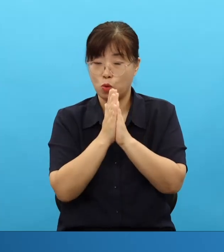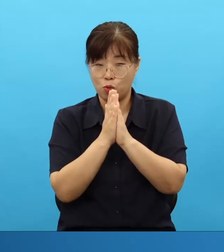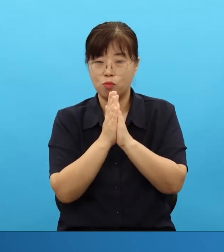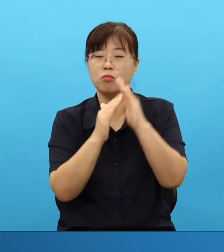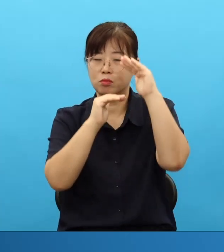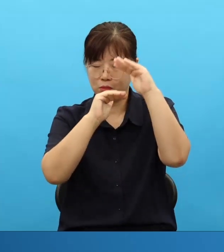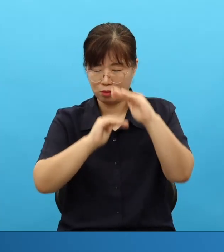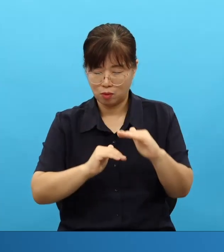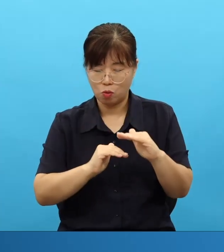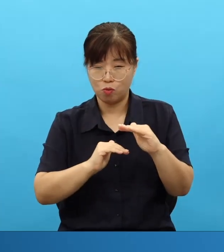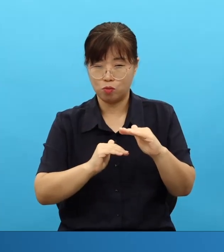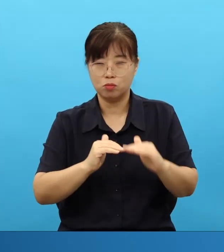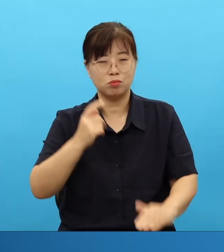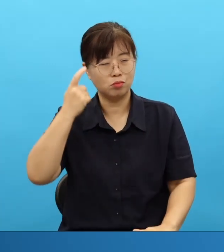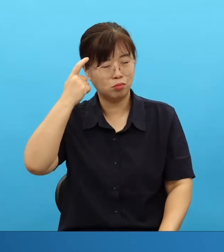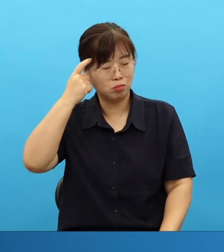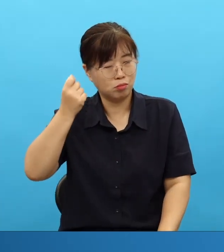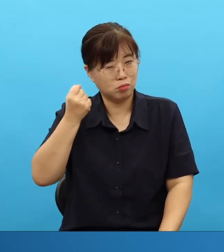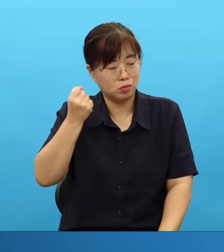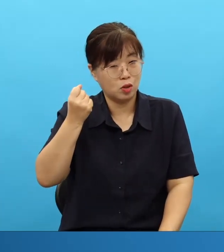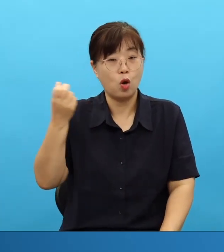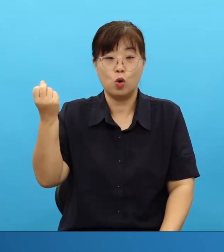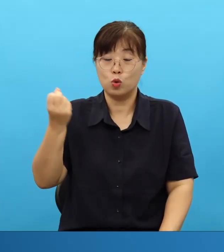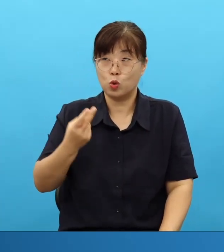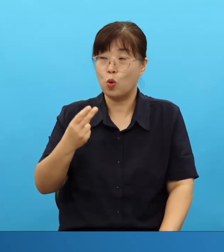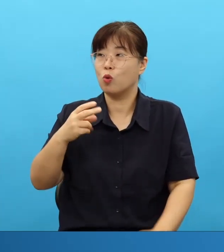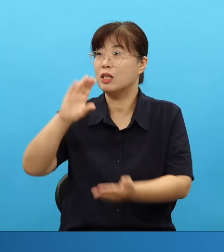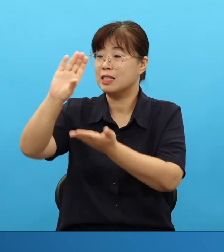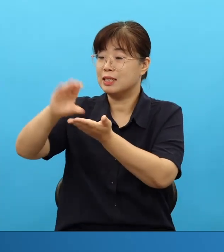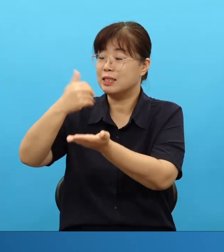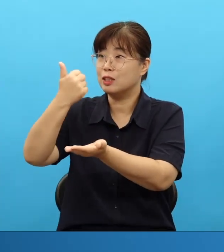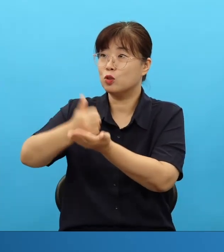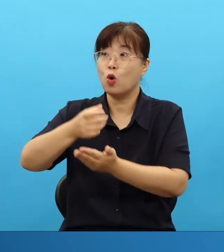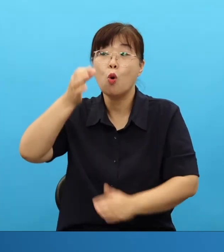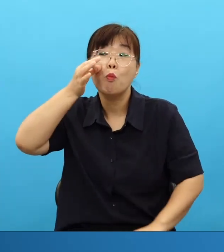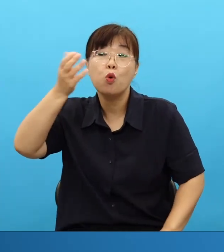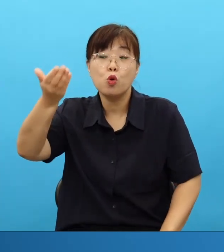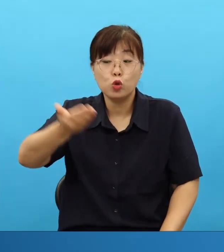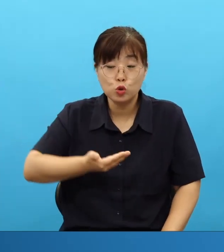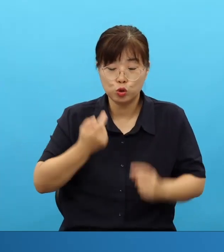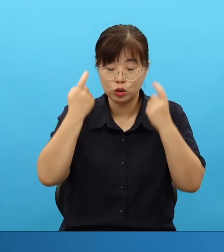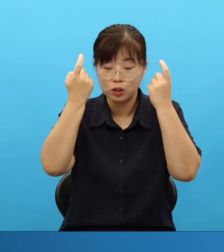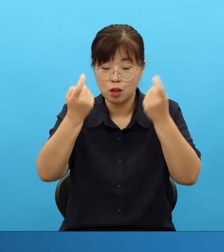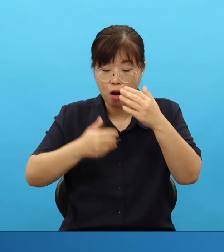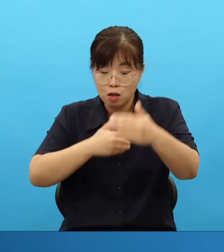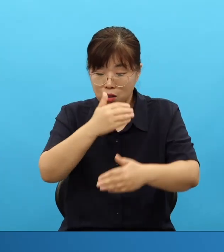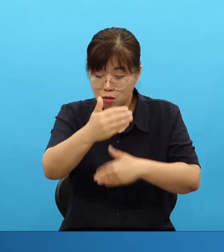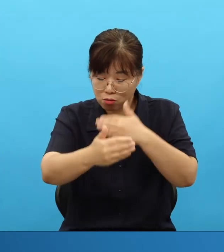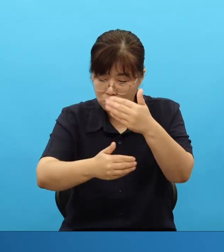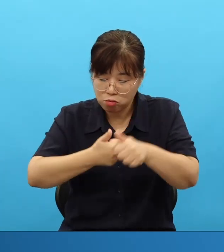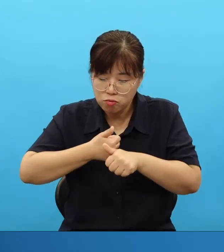기도해라 그리스도께 주신 그 여정 그을 가는 파이